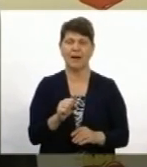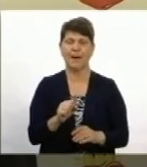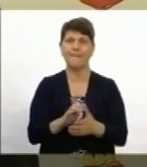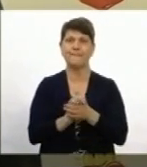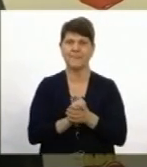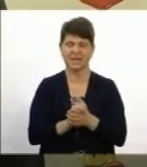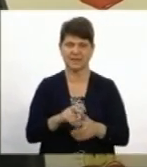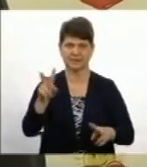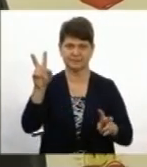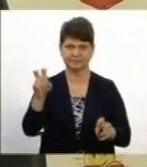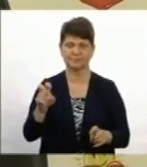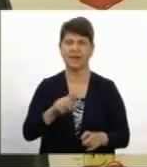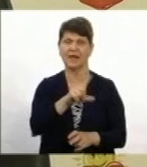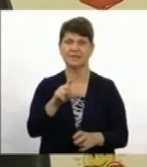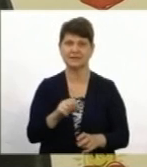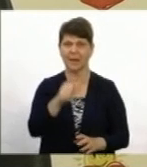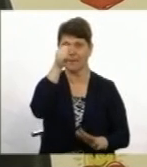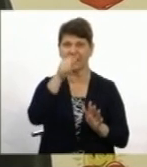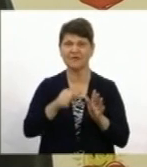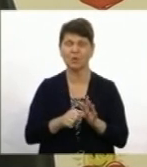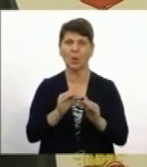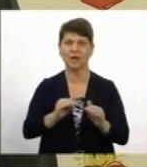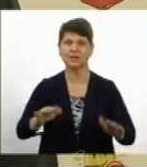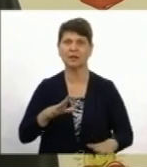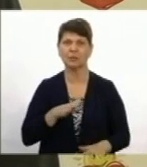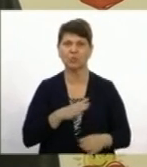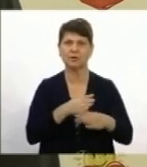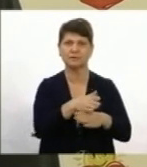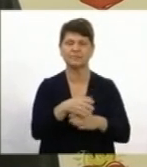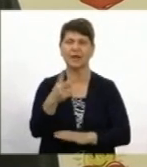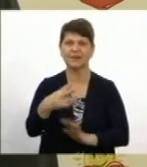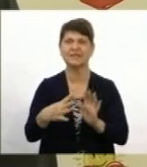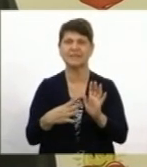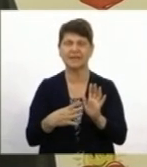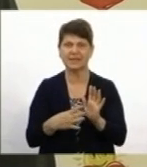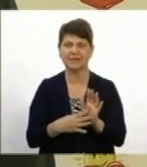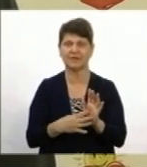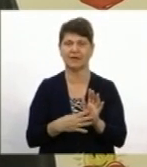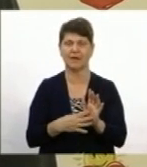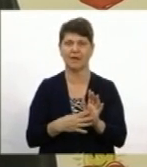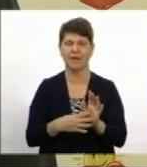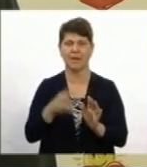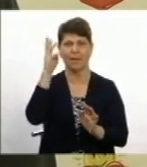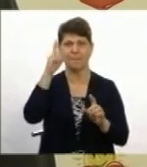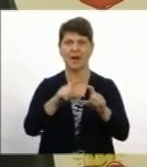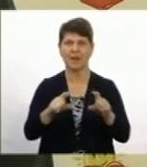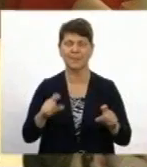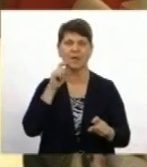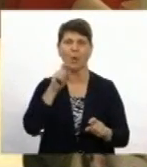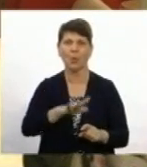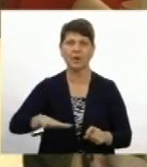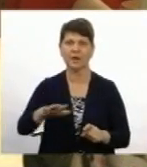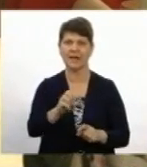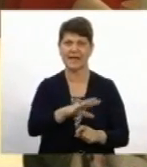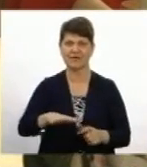країнах, а саме, що інтересно, в 29 парламентах європейських країн Євросоюзу.